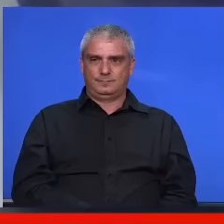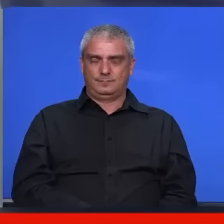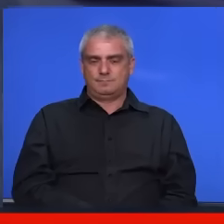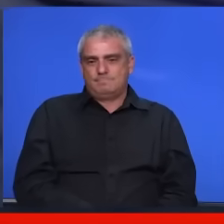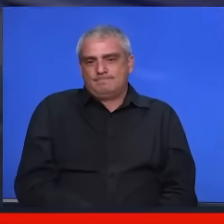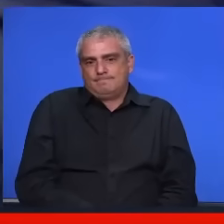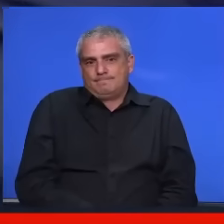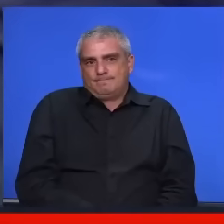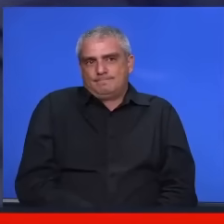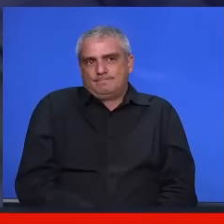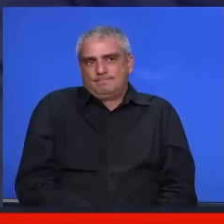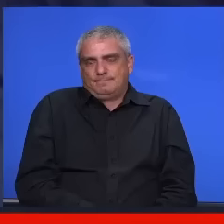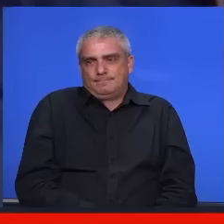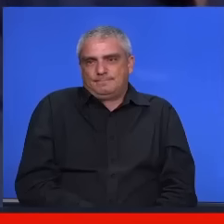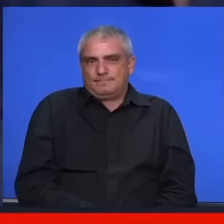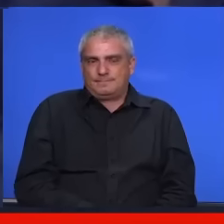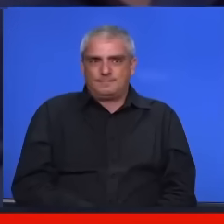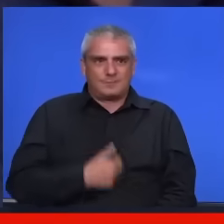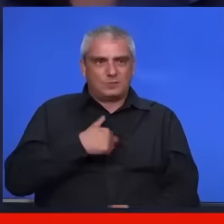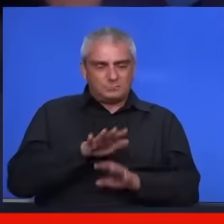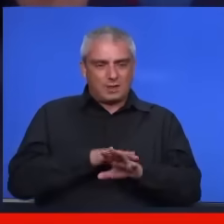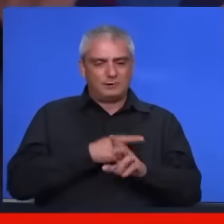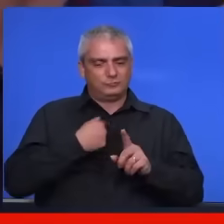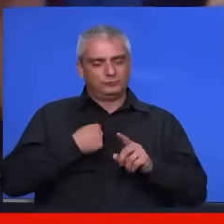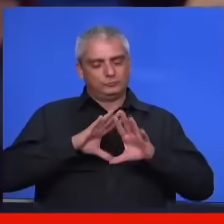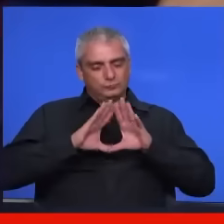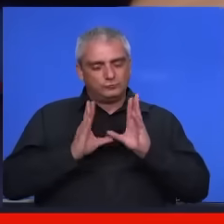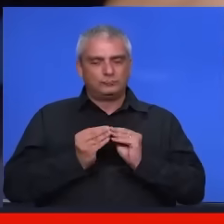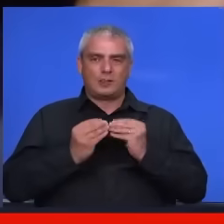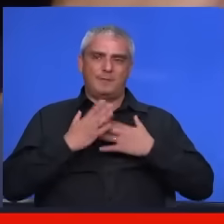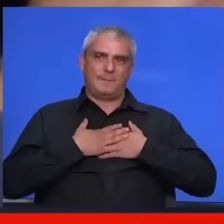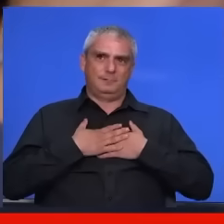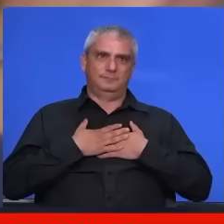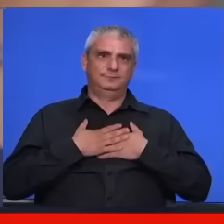להשלים את הפאזל. להרגיש סוג של שלמה.